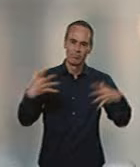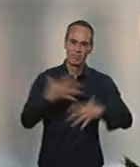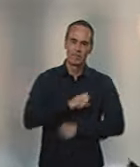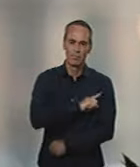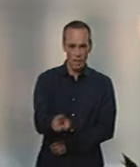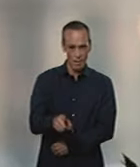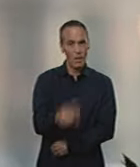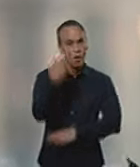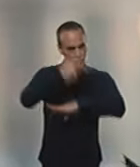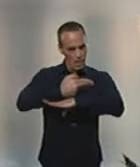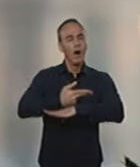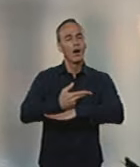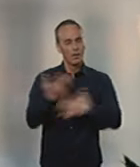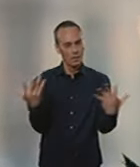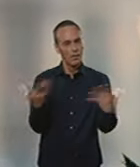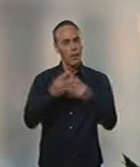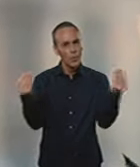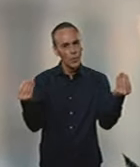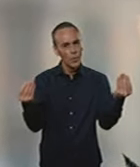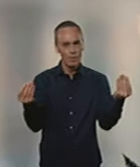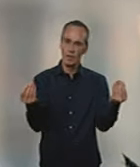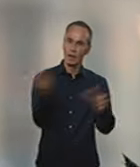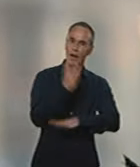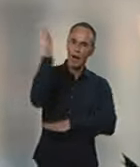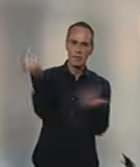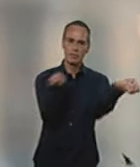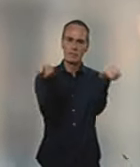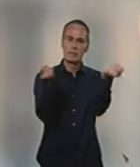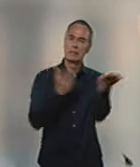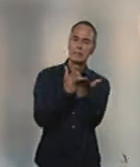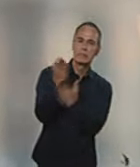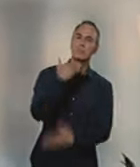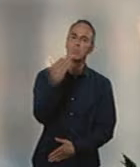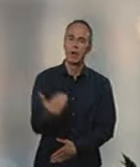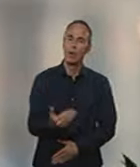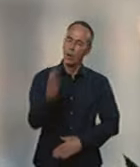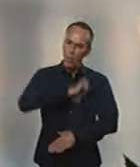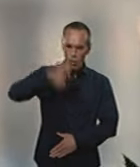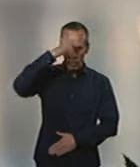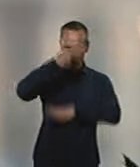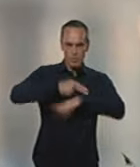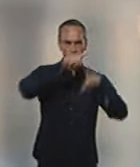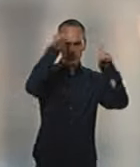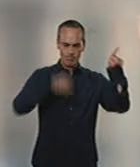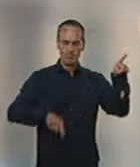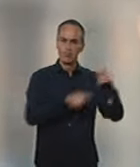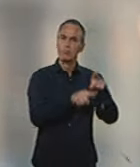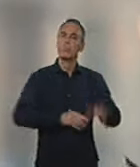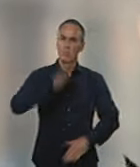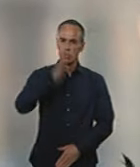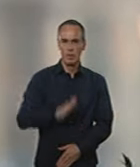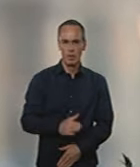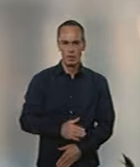lequel une nation renonce à maîtriser son avenir il faut des frontières à l'Europe non pas pour